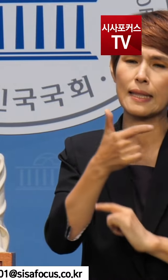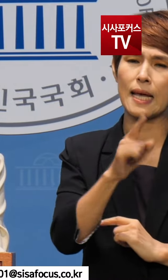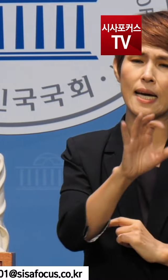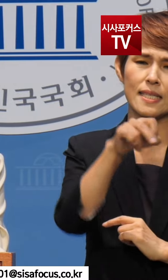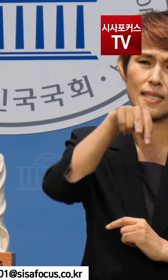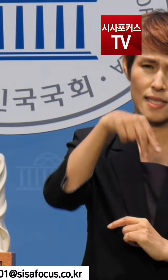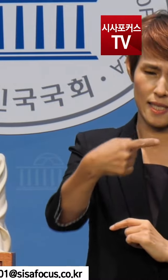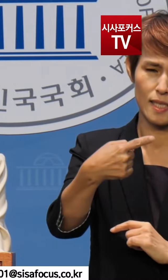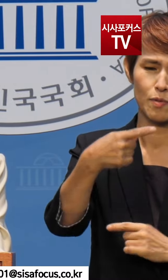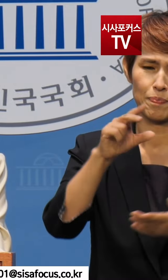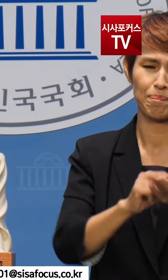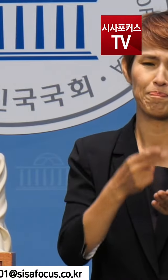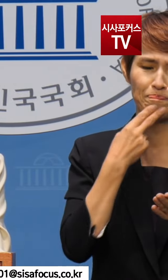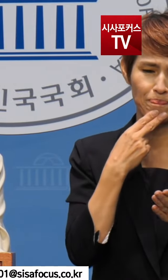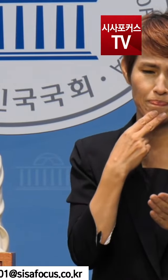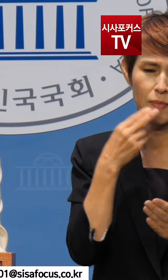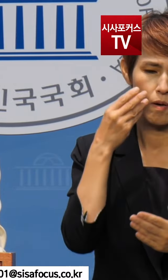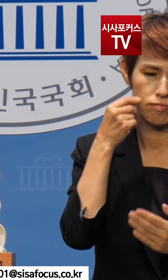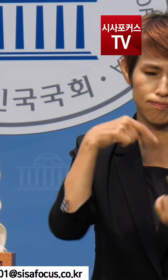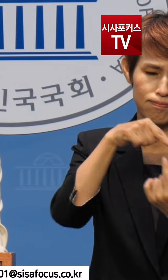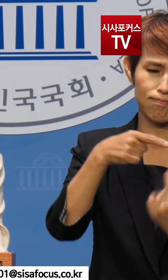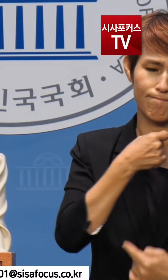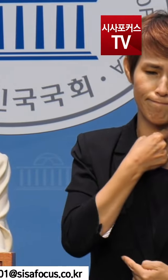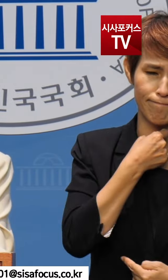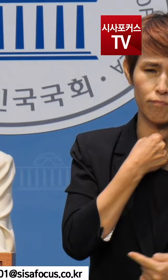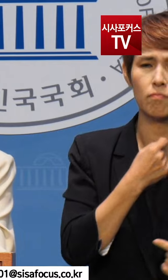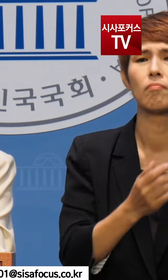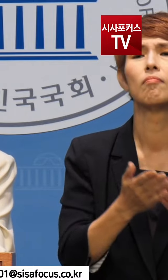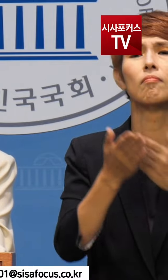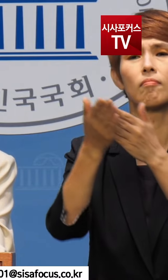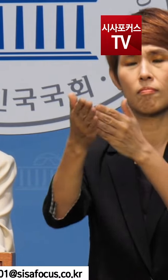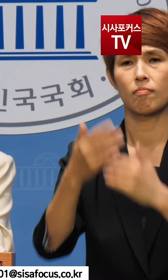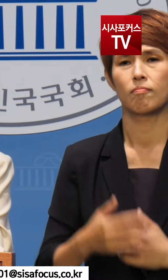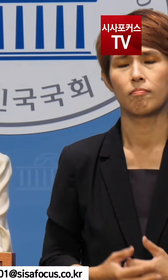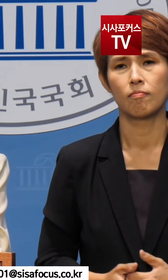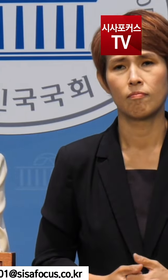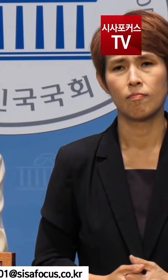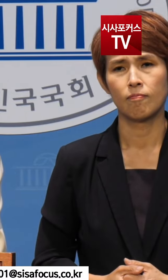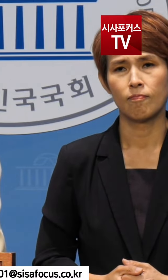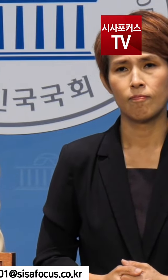나이스만이라도 오류 없이 돌아가기를 바란다고 했습니다.